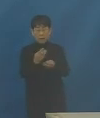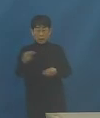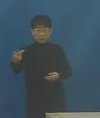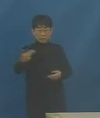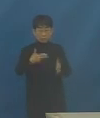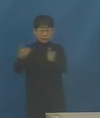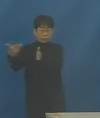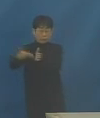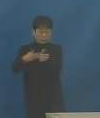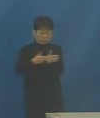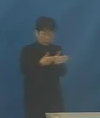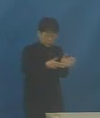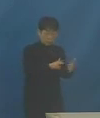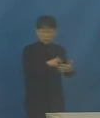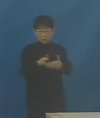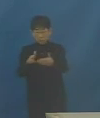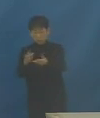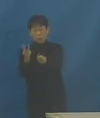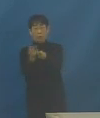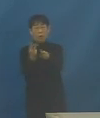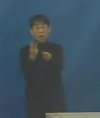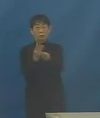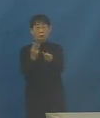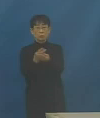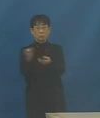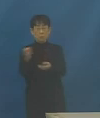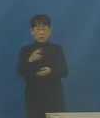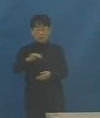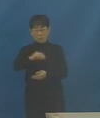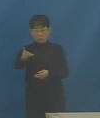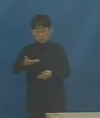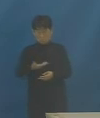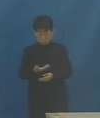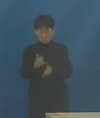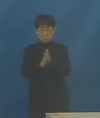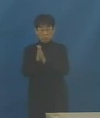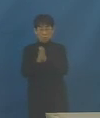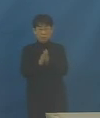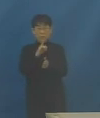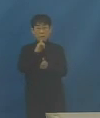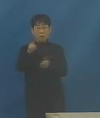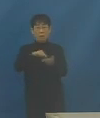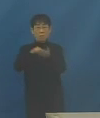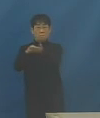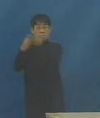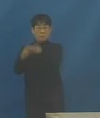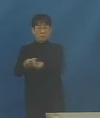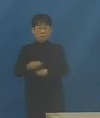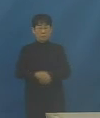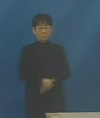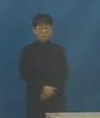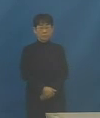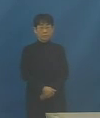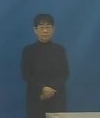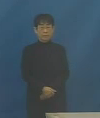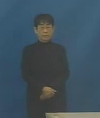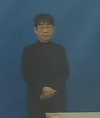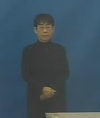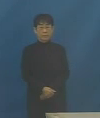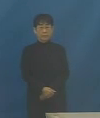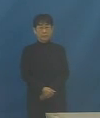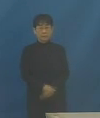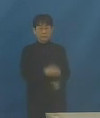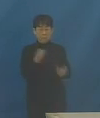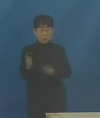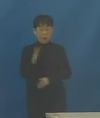主眼としてお願いはすることになろうかと思いますであのまああのこれをじゃああの今後どうなるかということに